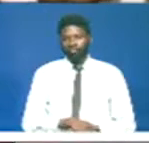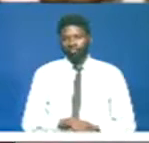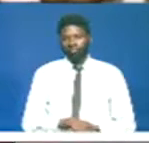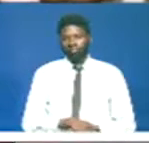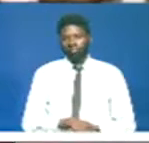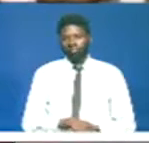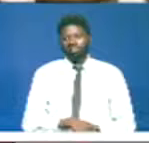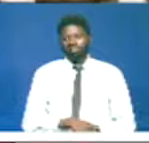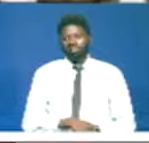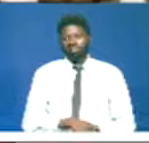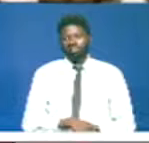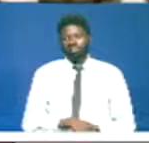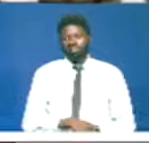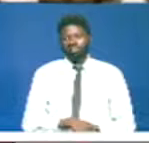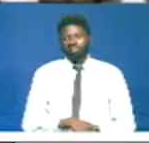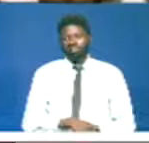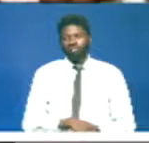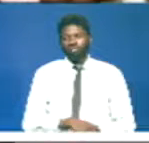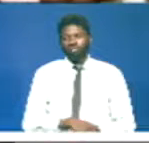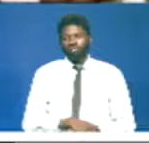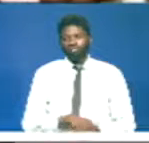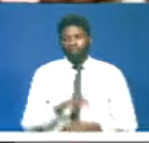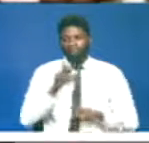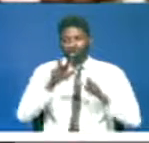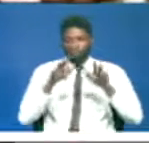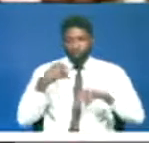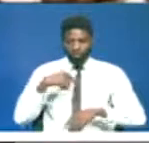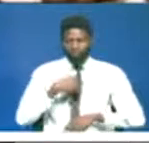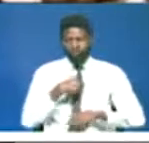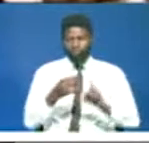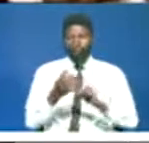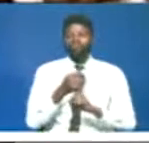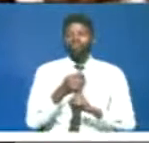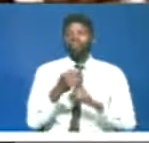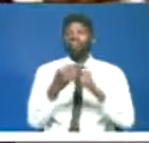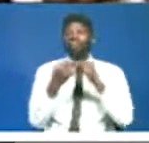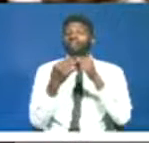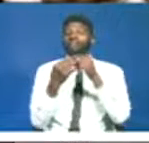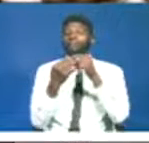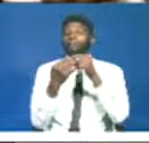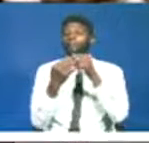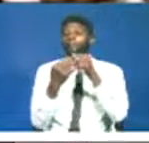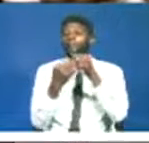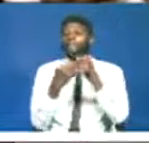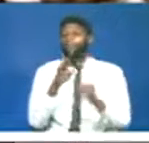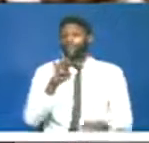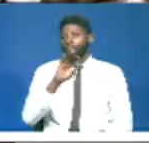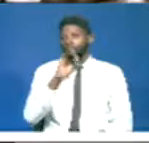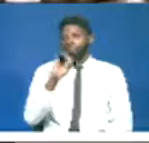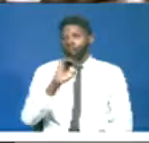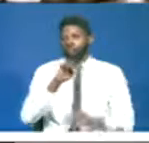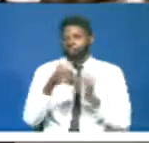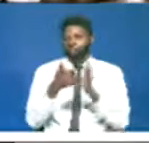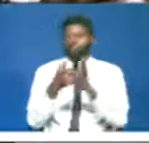Hapa Kirinyaga ndio tunapata 84% of all the rice that are grown in Kenya inazalishwa